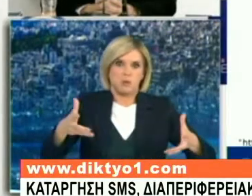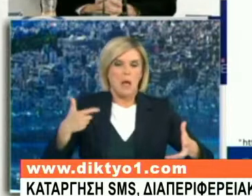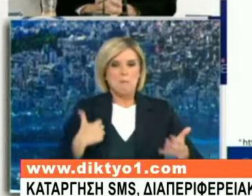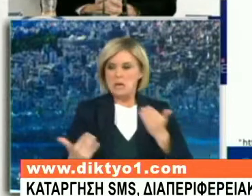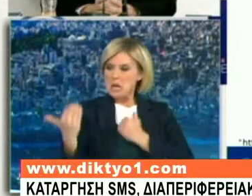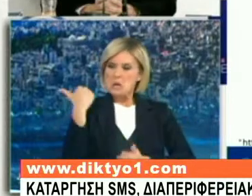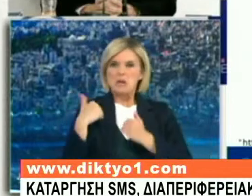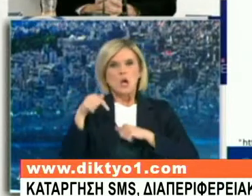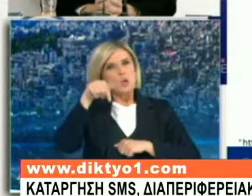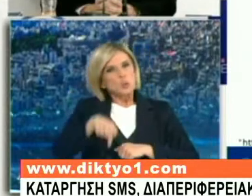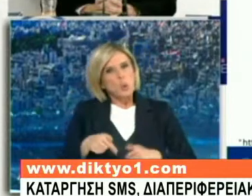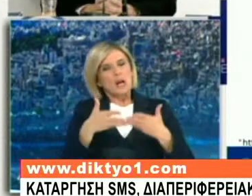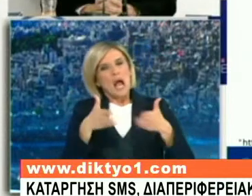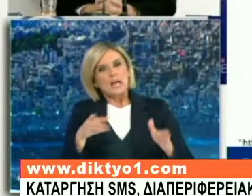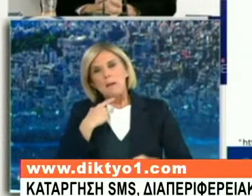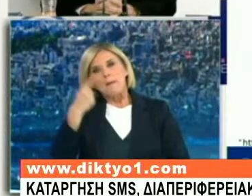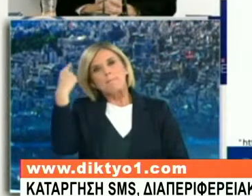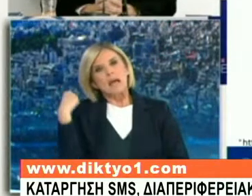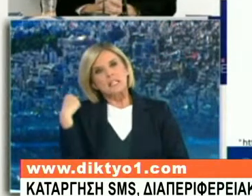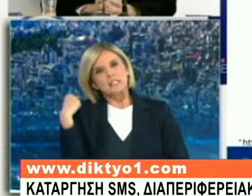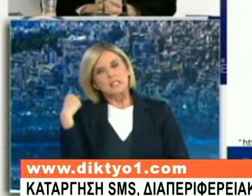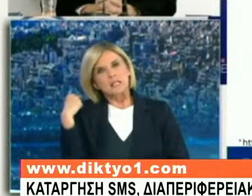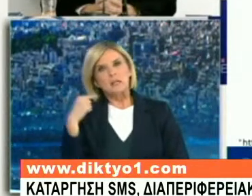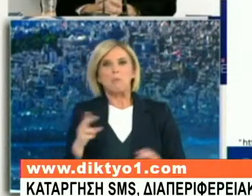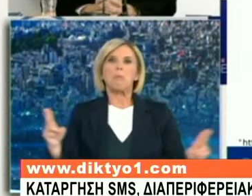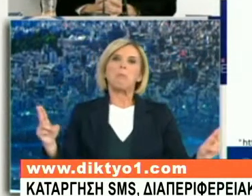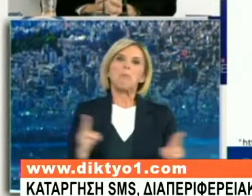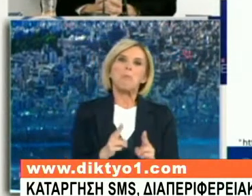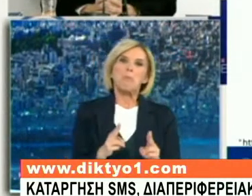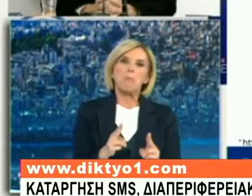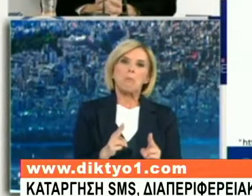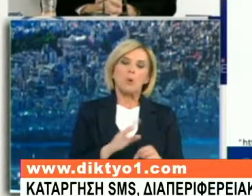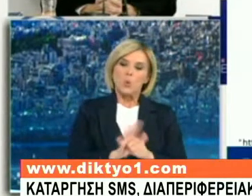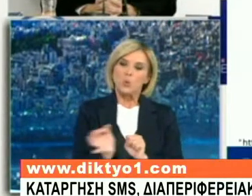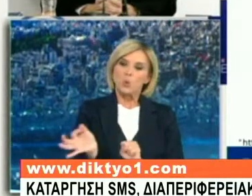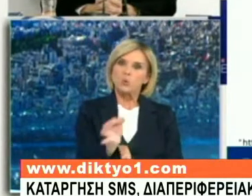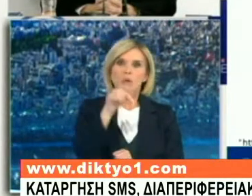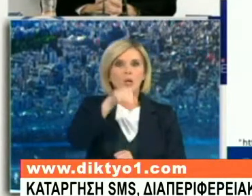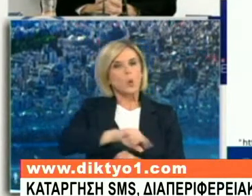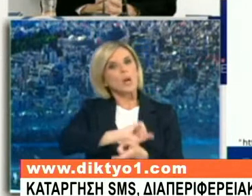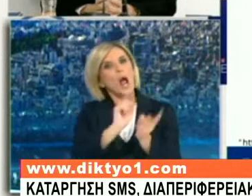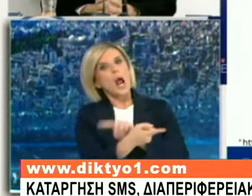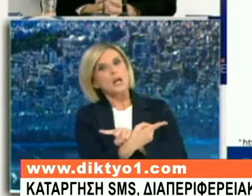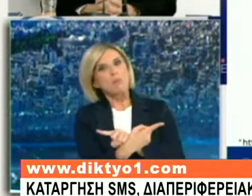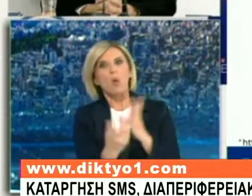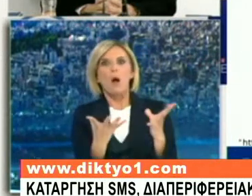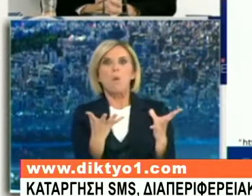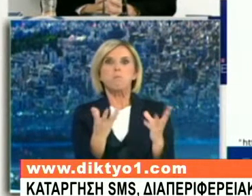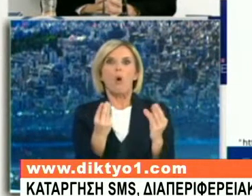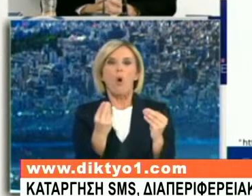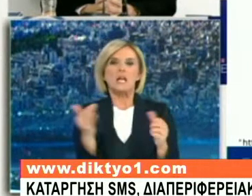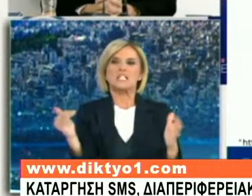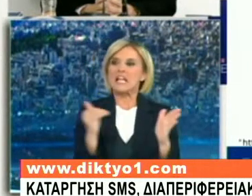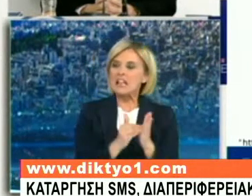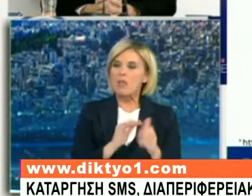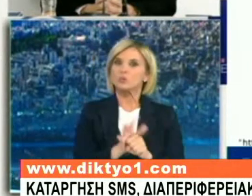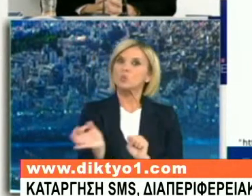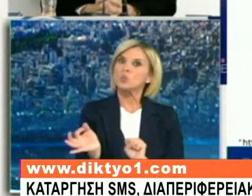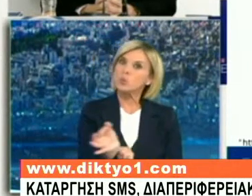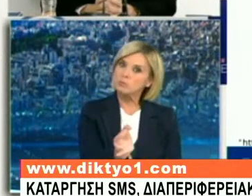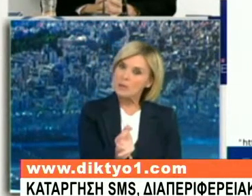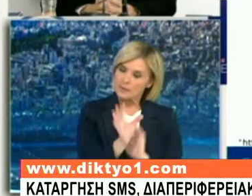ερώτημα. Μα καλά. Πέρυσι ανοίξαμε όταν είχαμε σχεδόν μηδενικά κρούσματα. Φέτος γιατί ανοίγουμε με τα κρούσματα τόσο υψηλά? Διότι